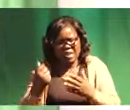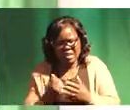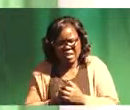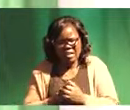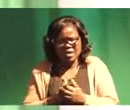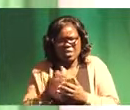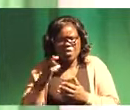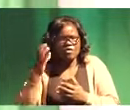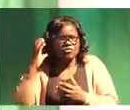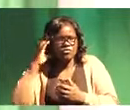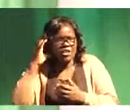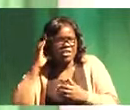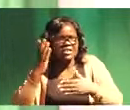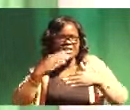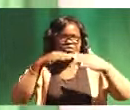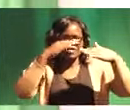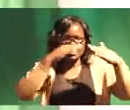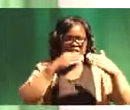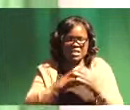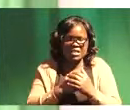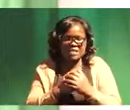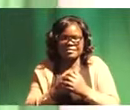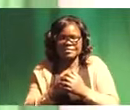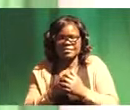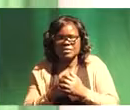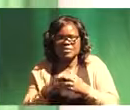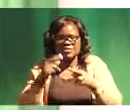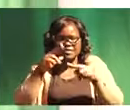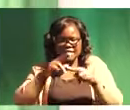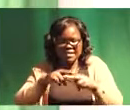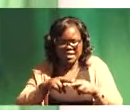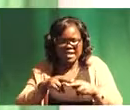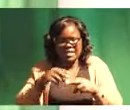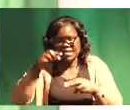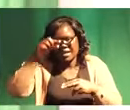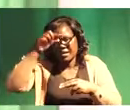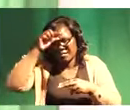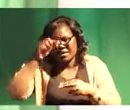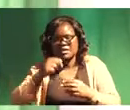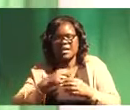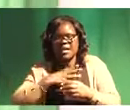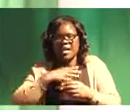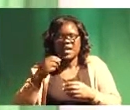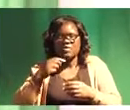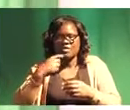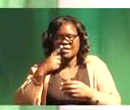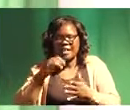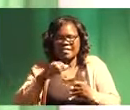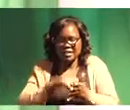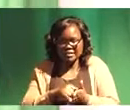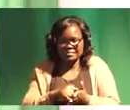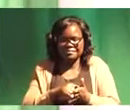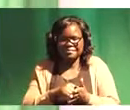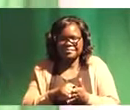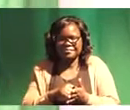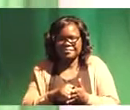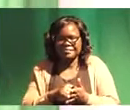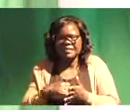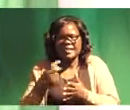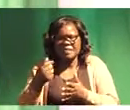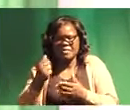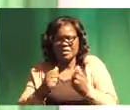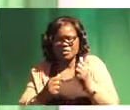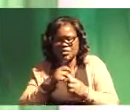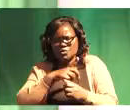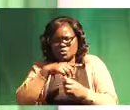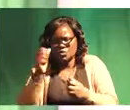ya colleges na universities. Tumeketi chini kama serikali na tumesema ya kwamba ile pesa